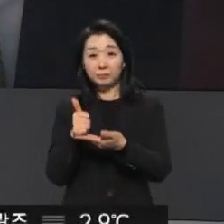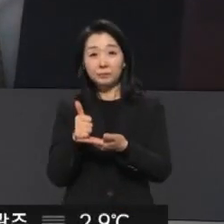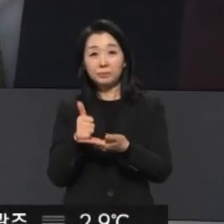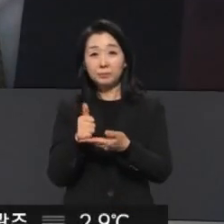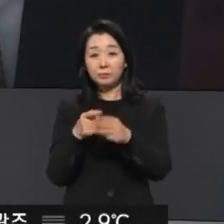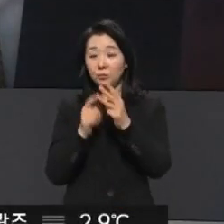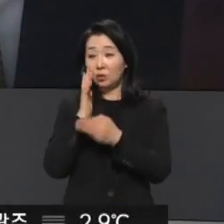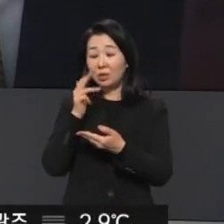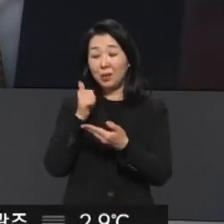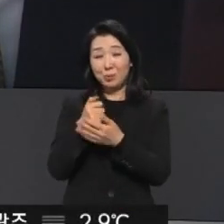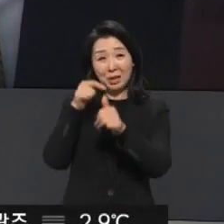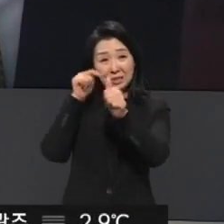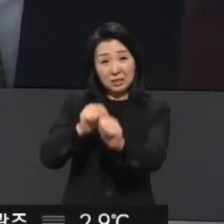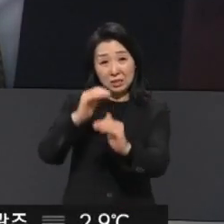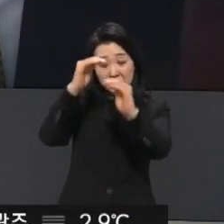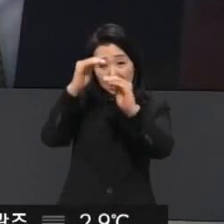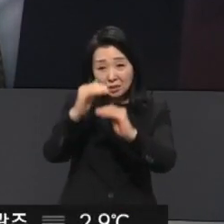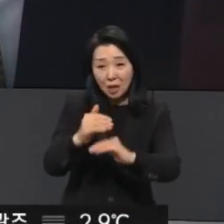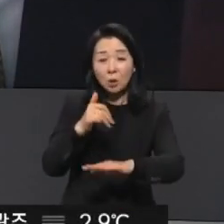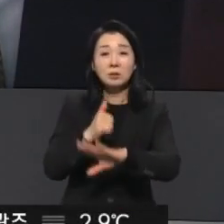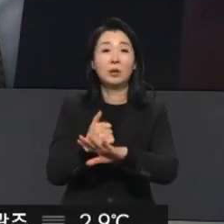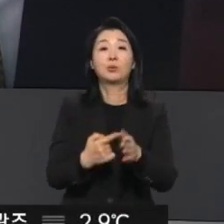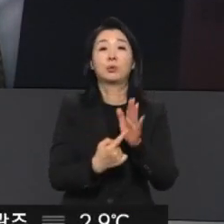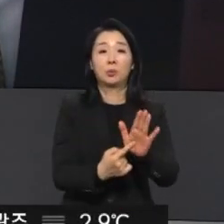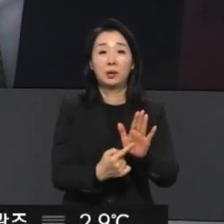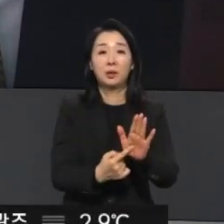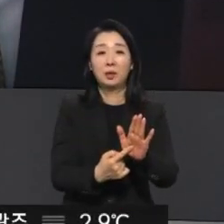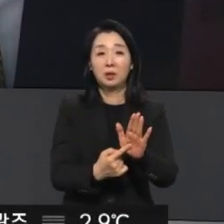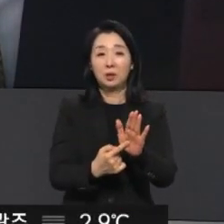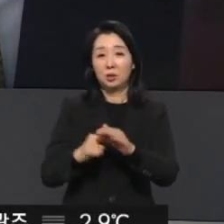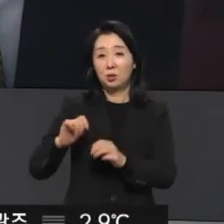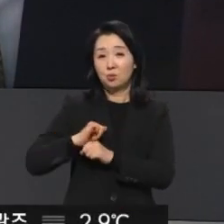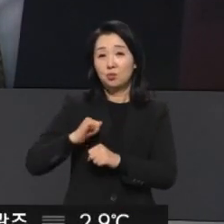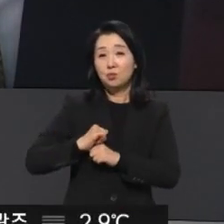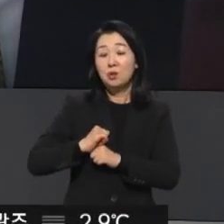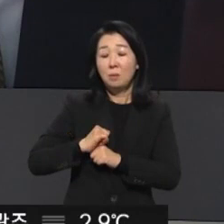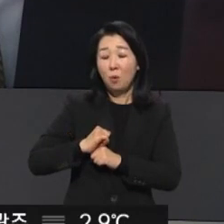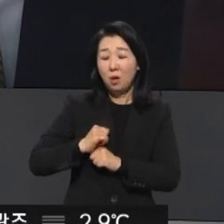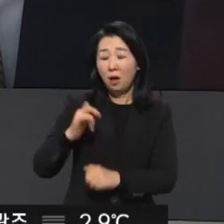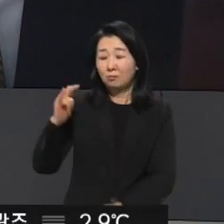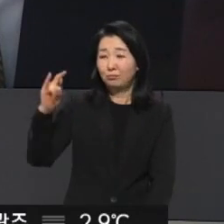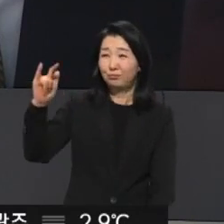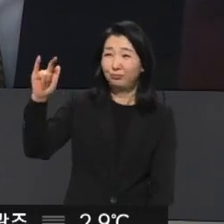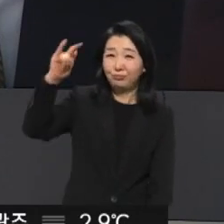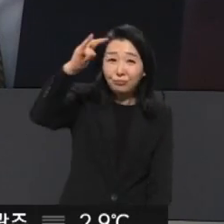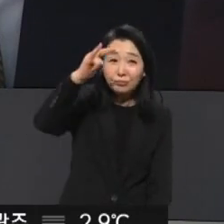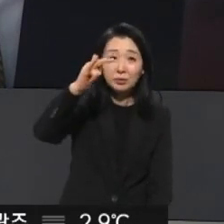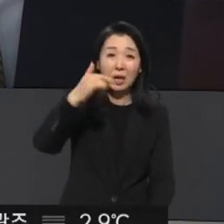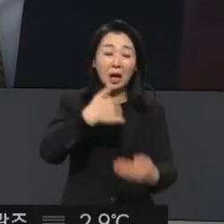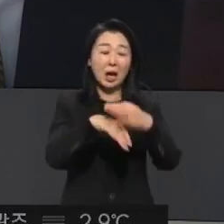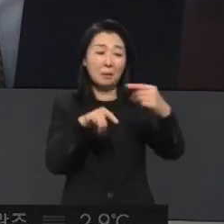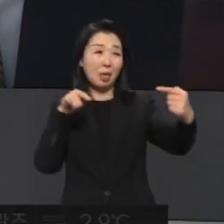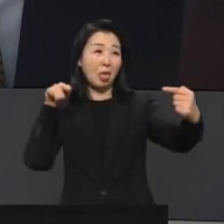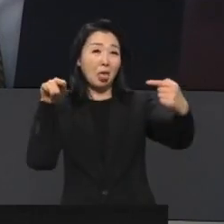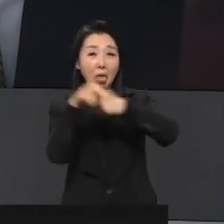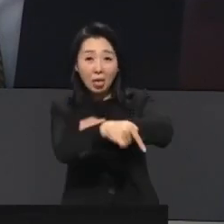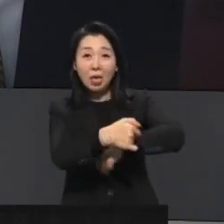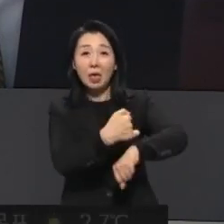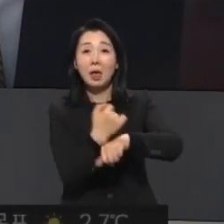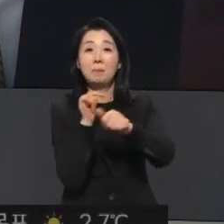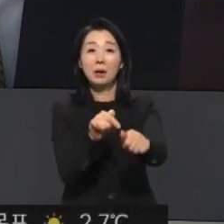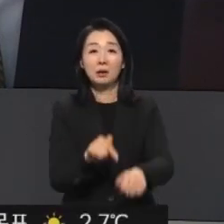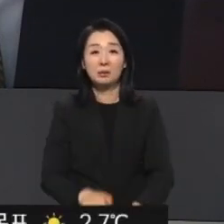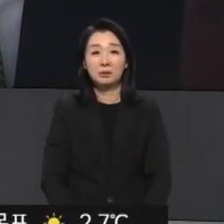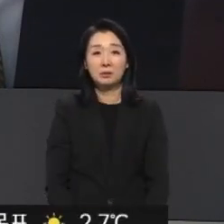윤 대통령의 지시사항도 뒤늦게 공개했습니다. 국군이 보유한 무인기를 동원해서 상응하는 조치를 하라는